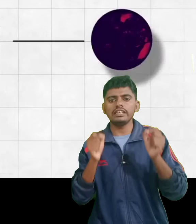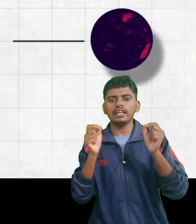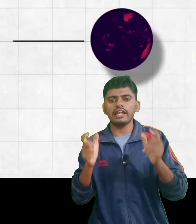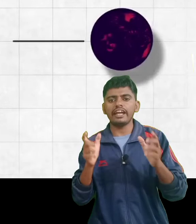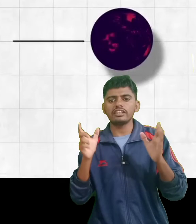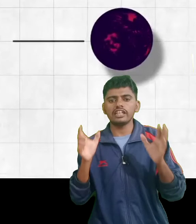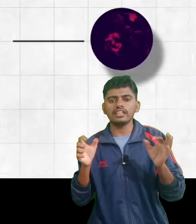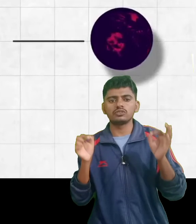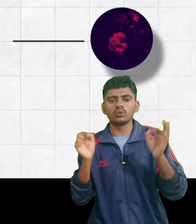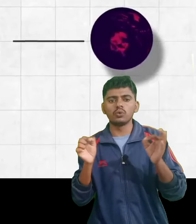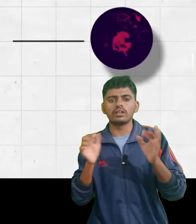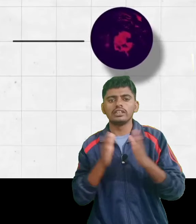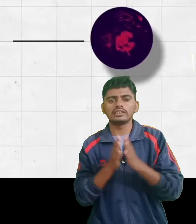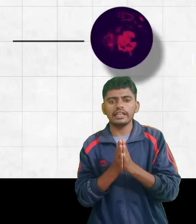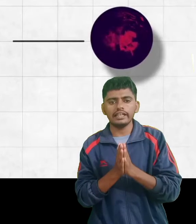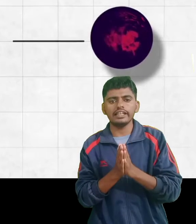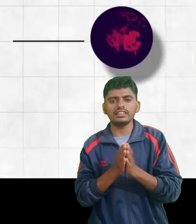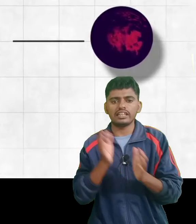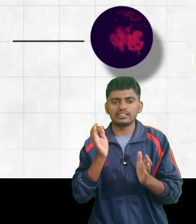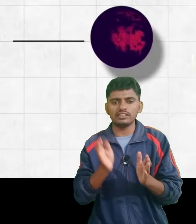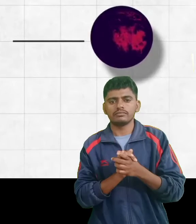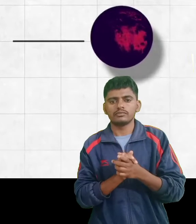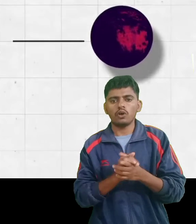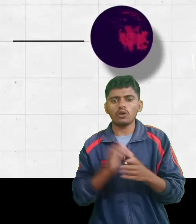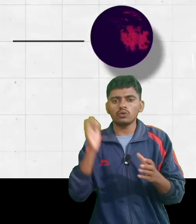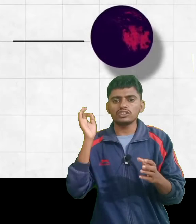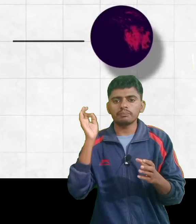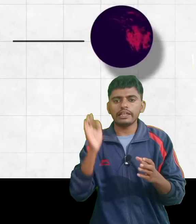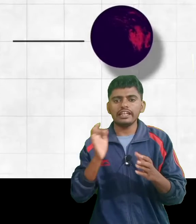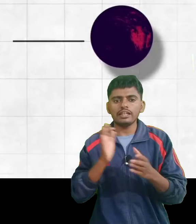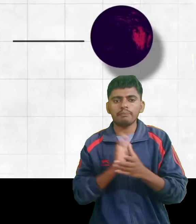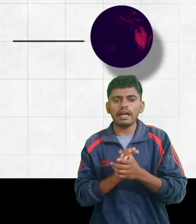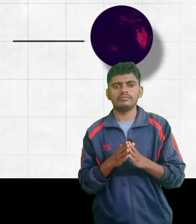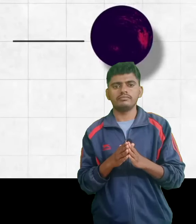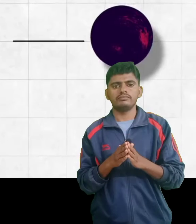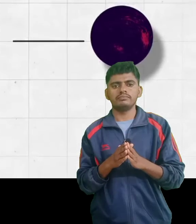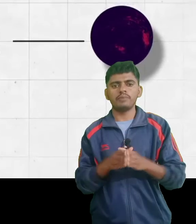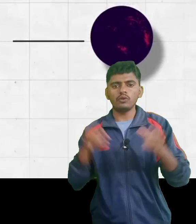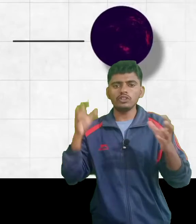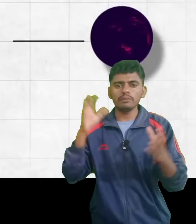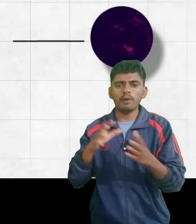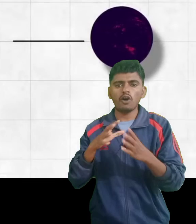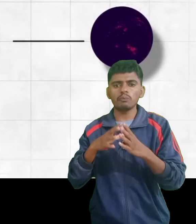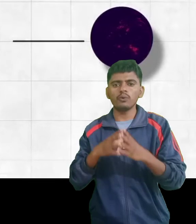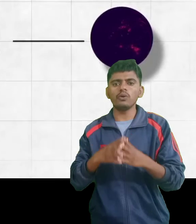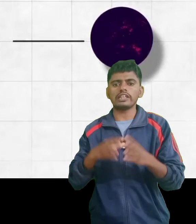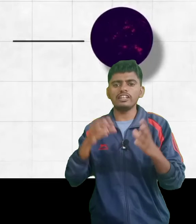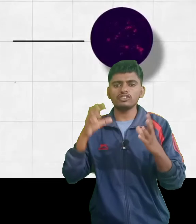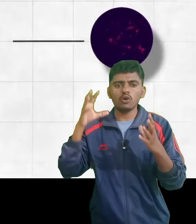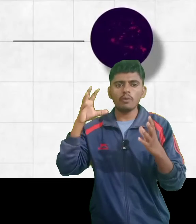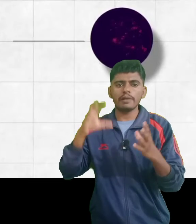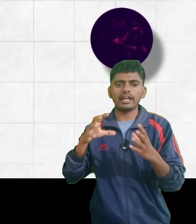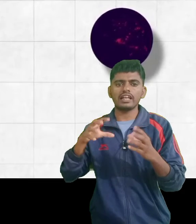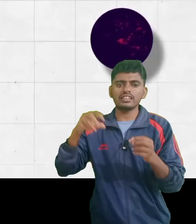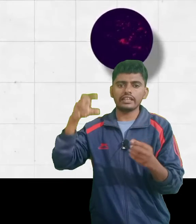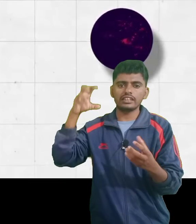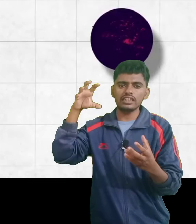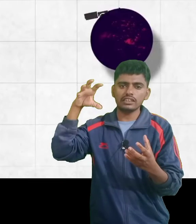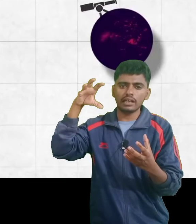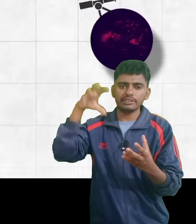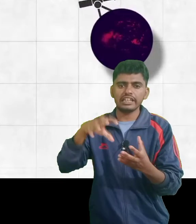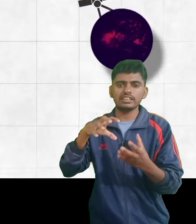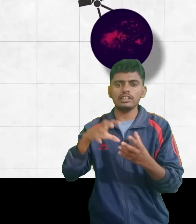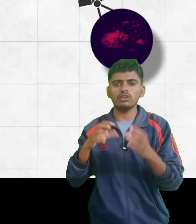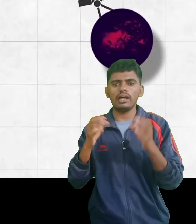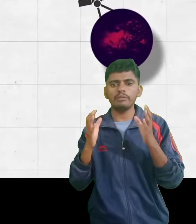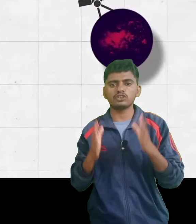100 मिलियन लाइट ईयर्स दूर चले गए धरती से और उस प्लेनेट पर बहुत ही पावरफुल टेलीस्कोप बनाकर धरती